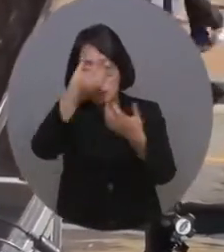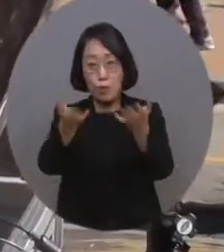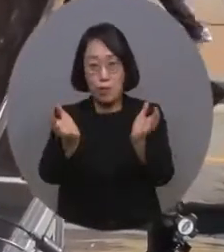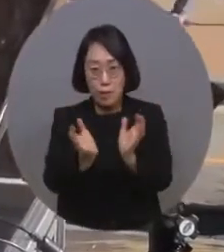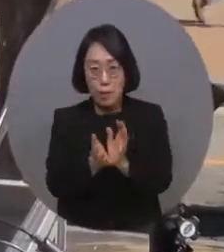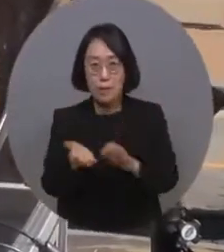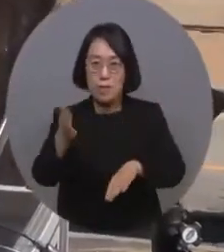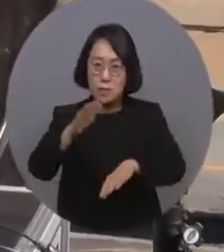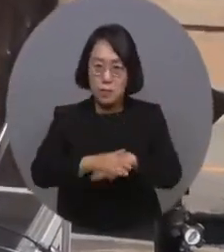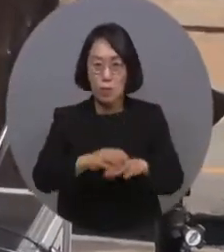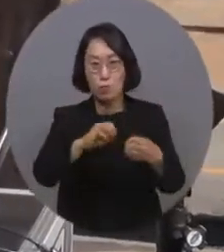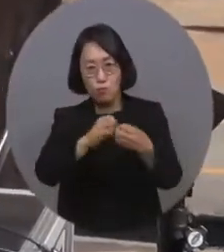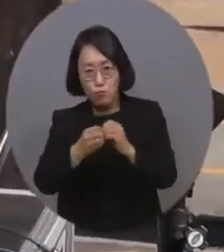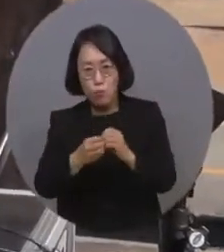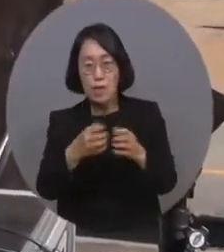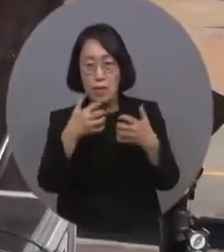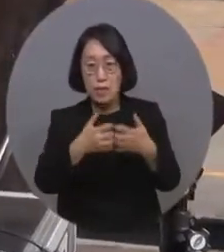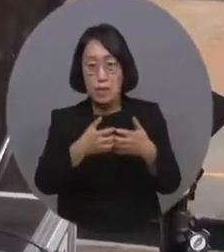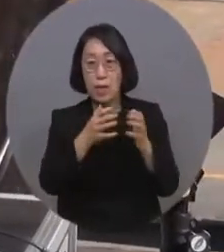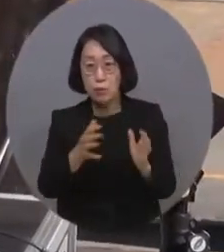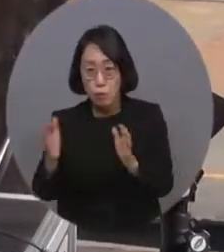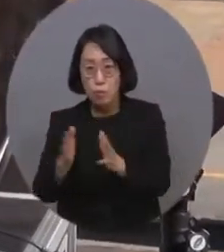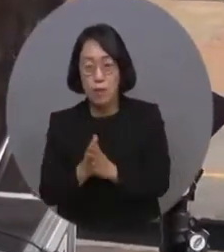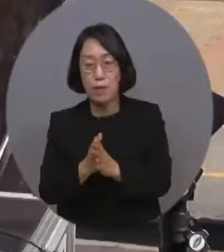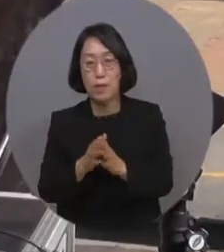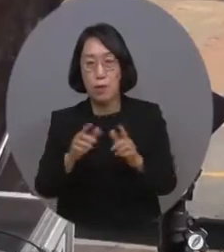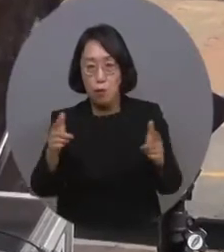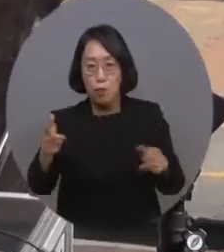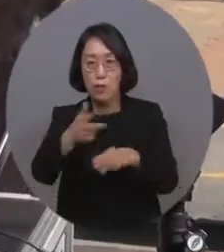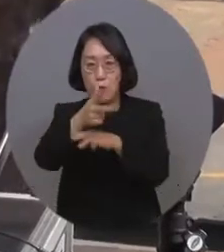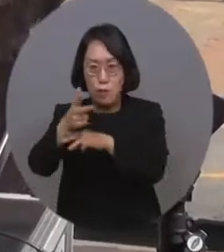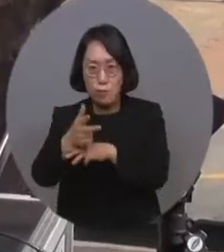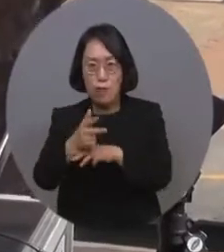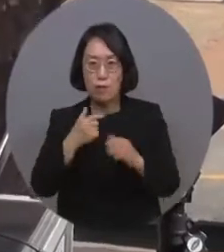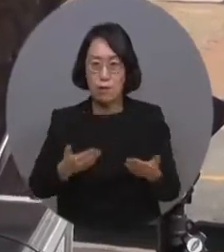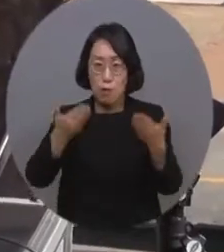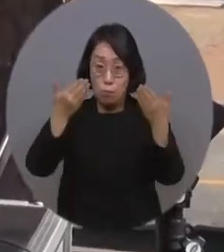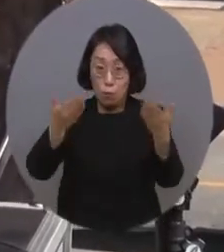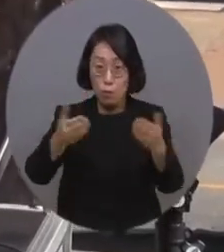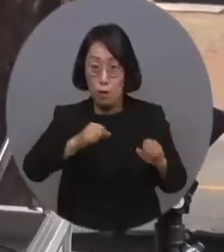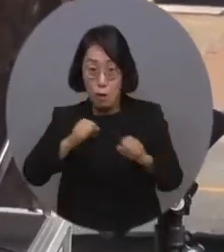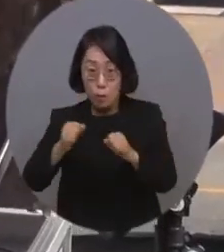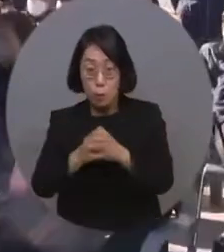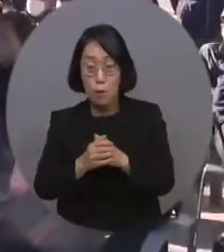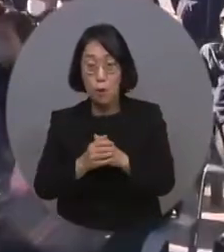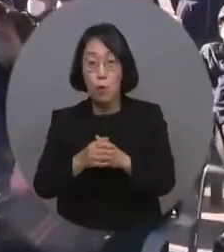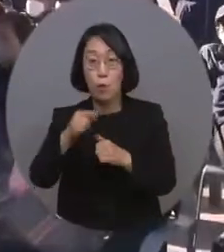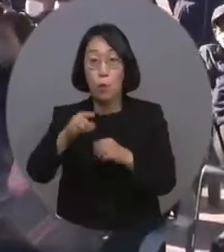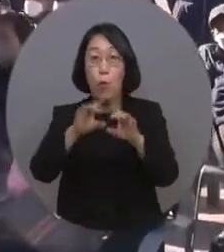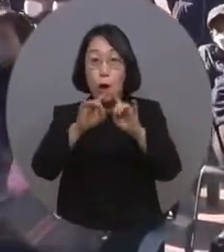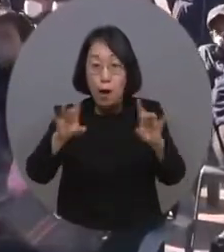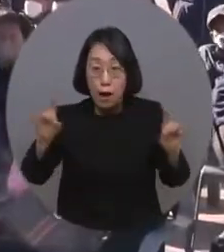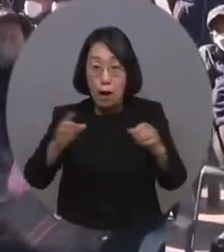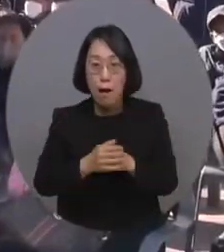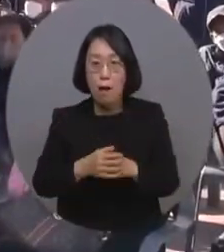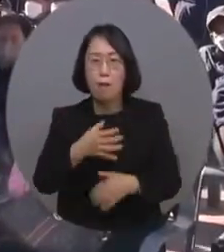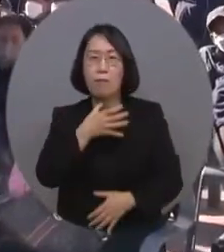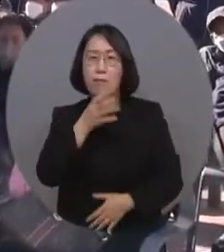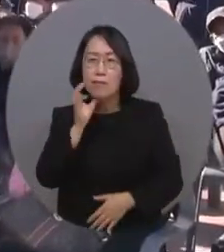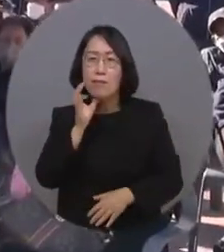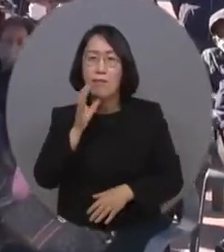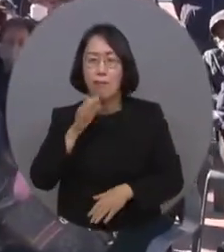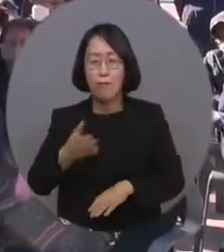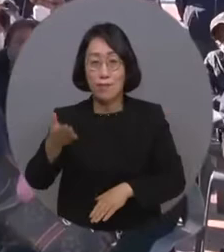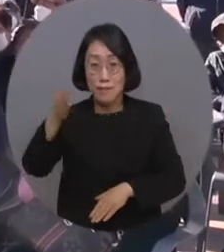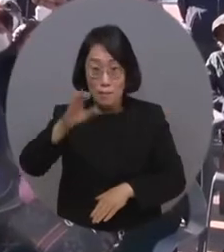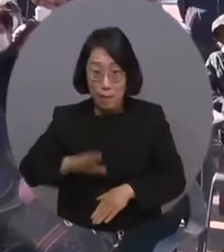음양소부터 무대 영상 촬영까지 어르신들이 직접 만들어가며 봉사하고 있고 한빛문화예술단원들은 비록 나이는 먹었지만